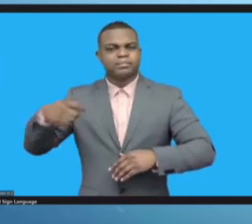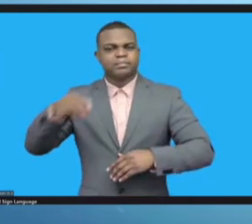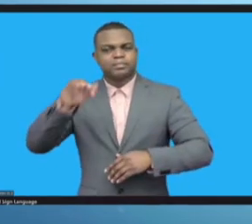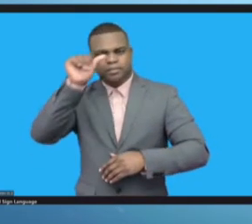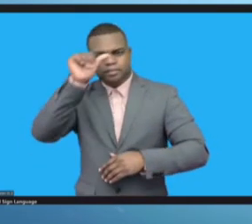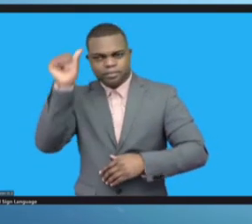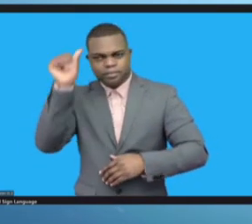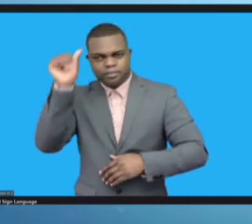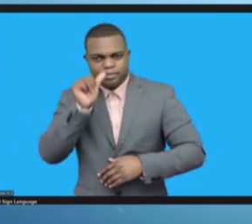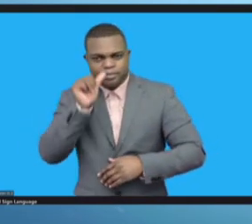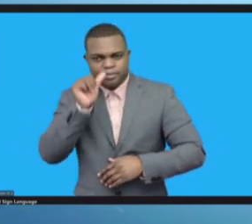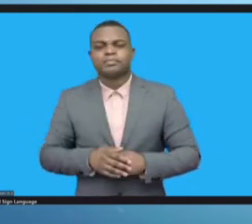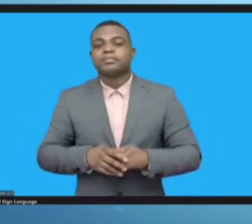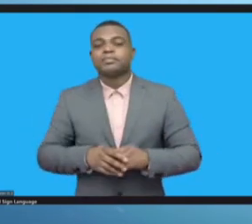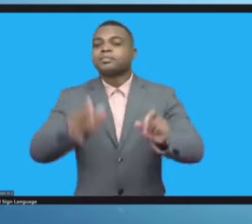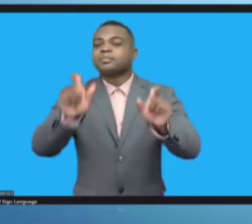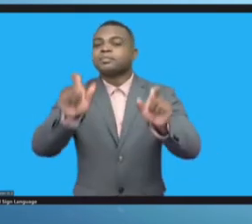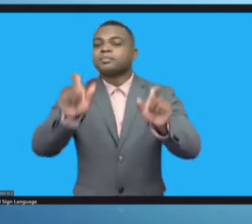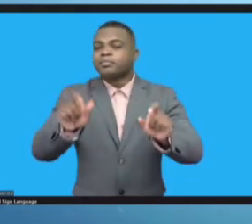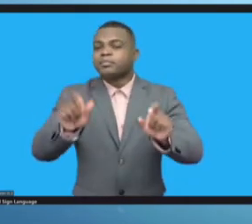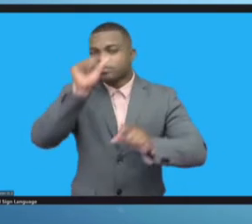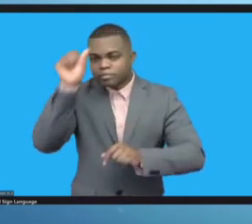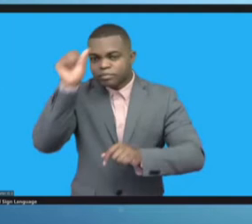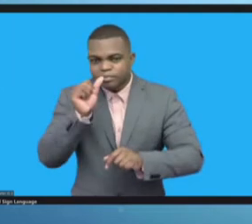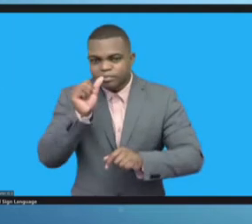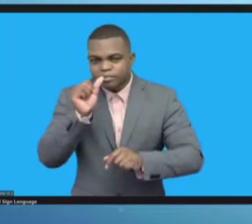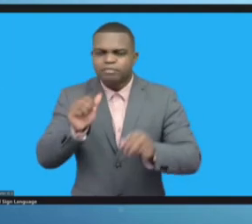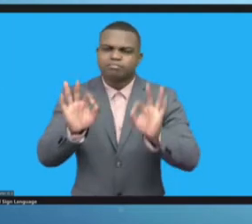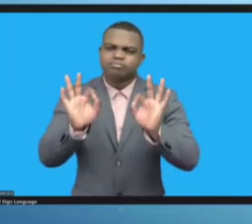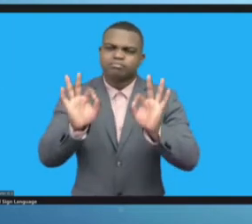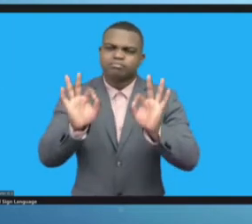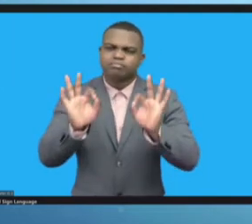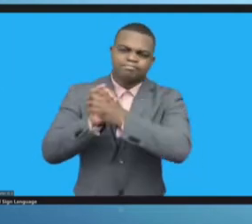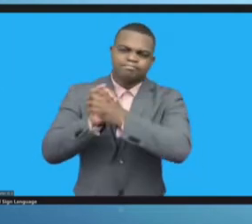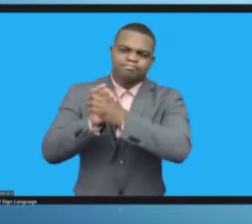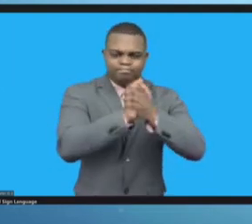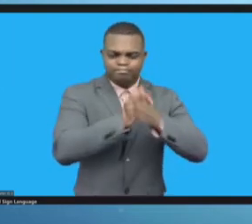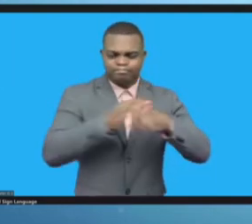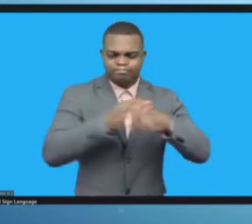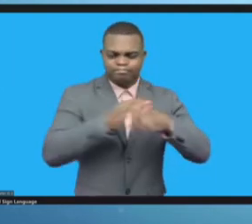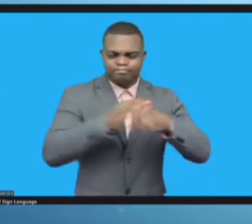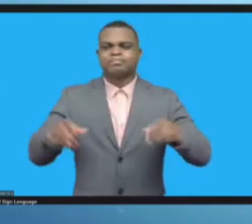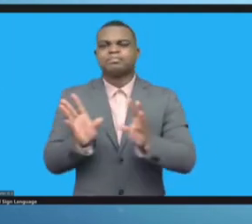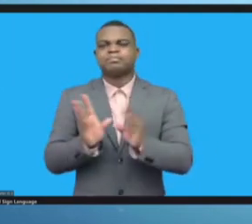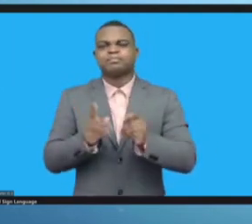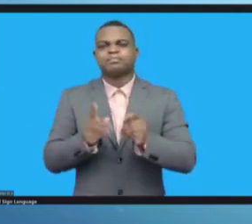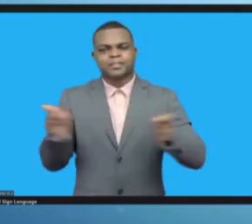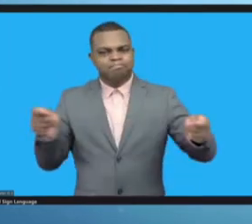J'aimerais également vous faire part de ma reconnaissance la plus sincère